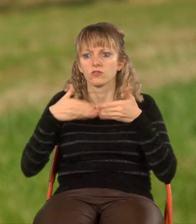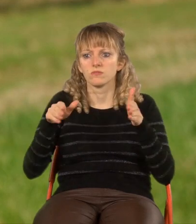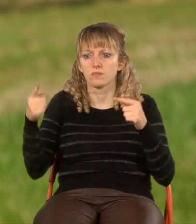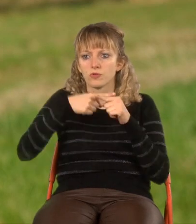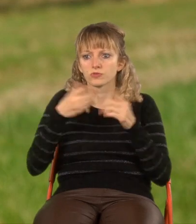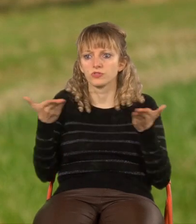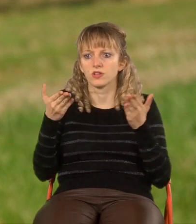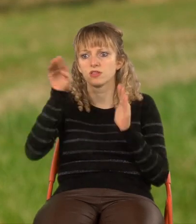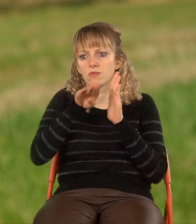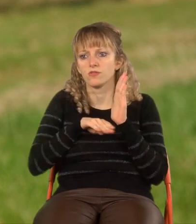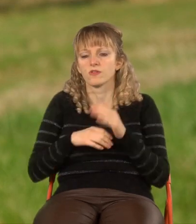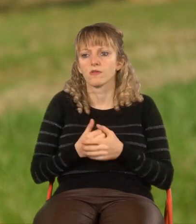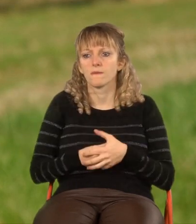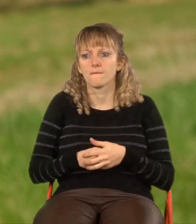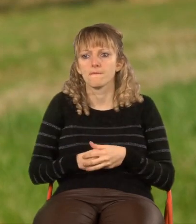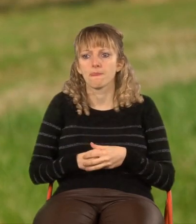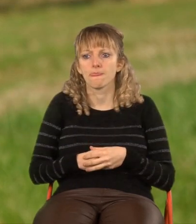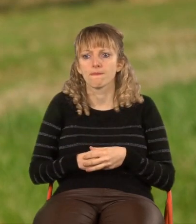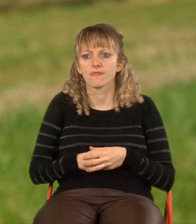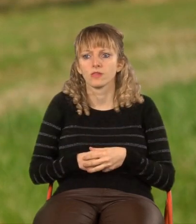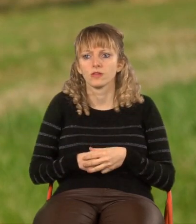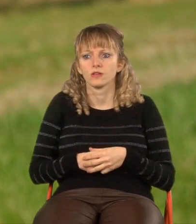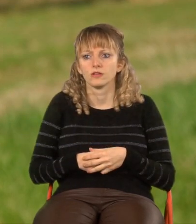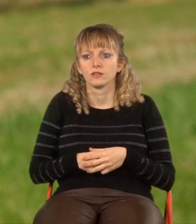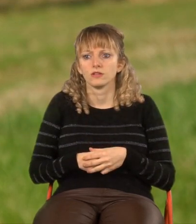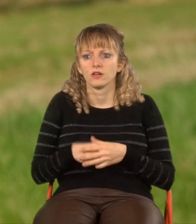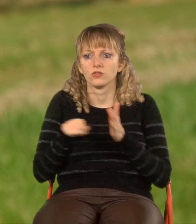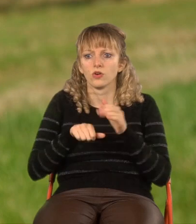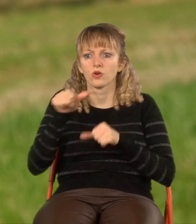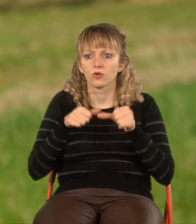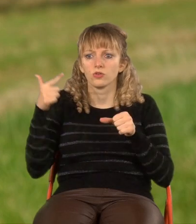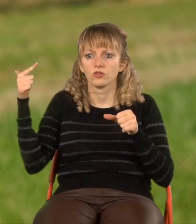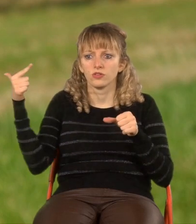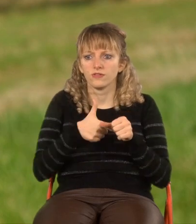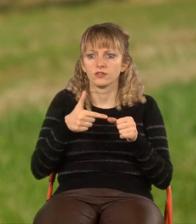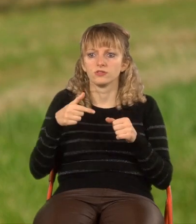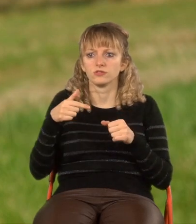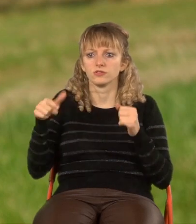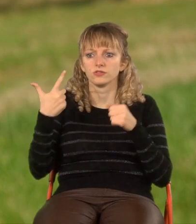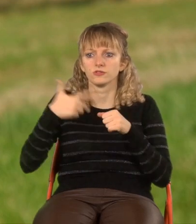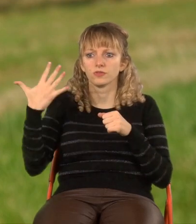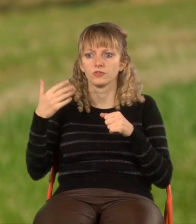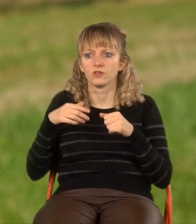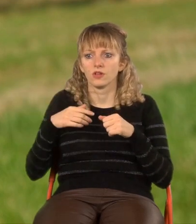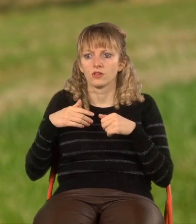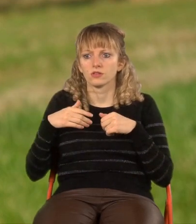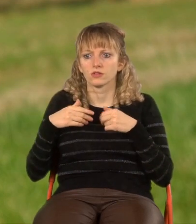to między innymi z programu rządowego Dostępność Plus, gdzie zaplanowano do